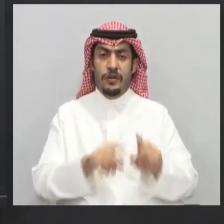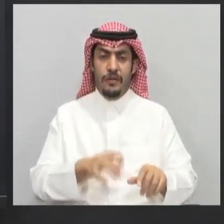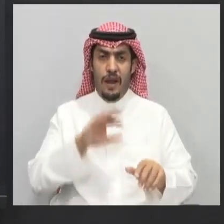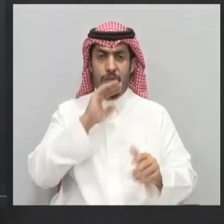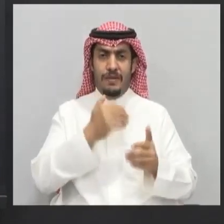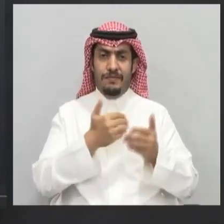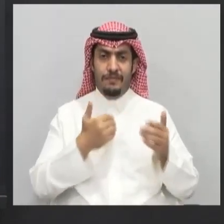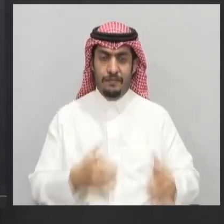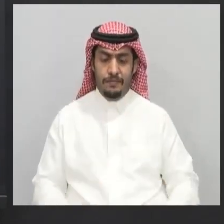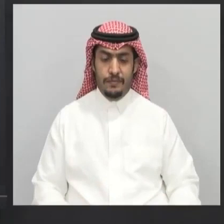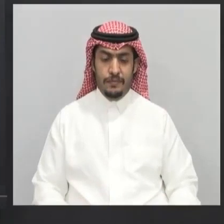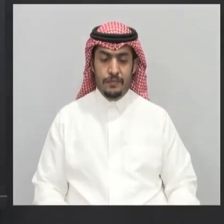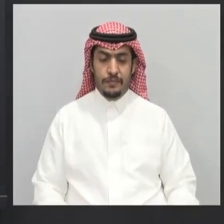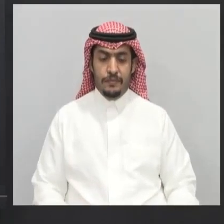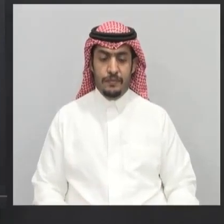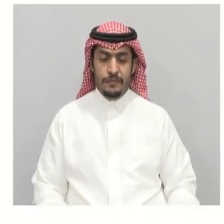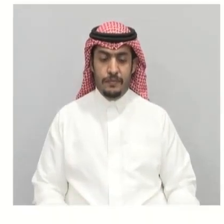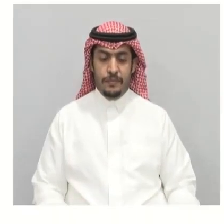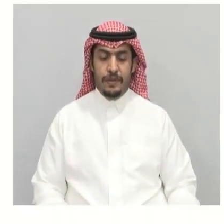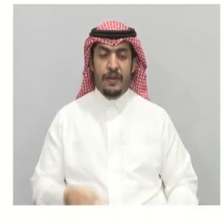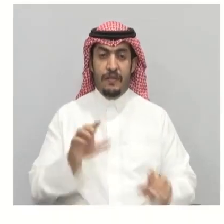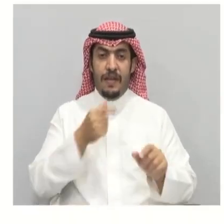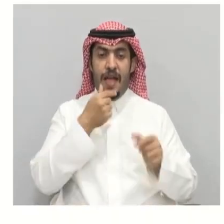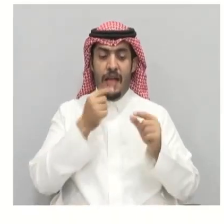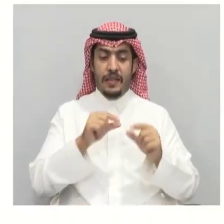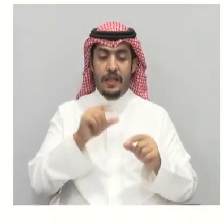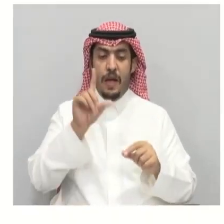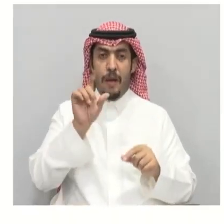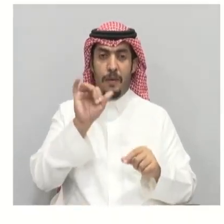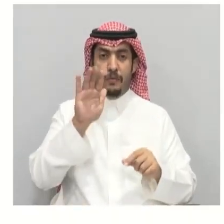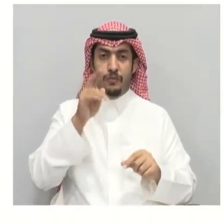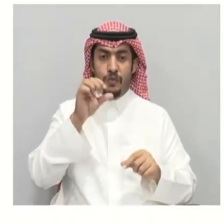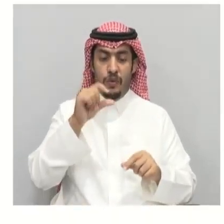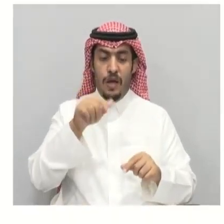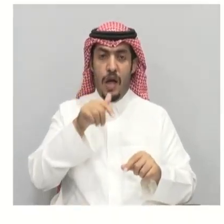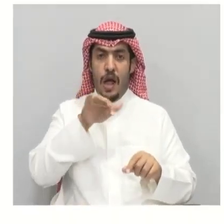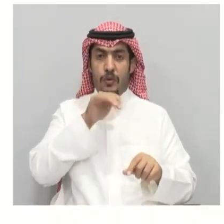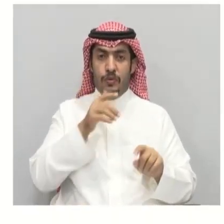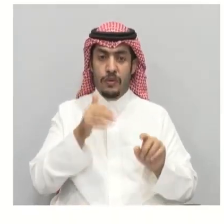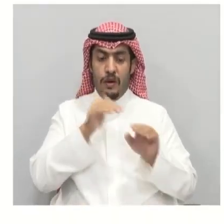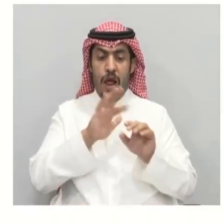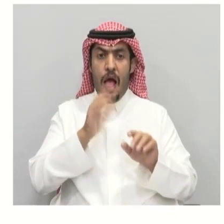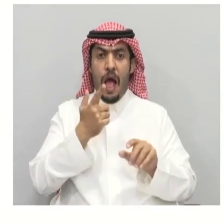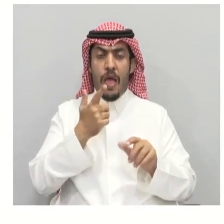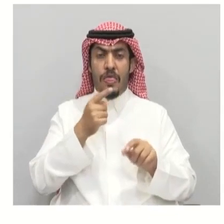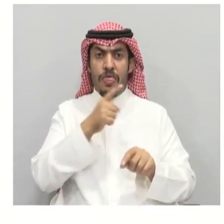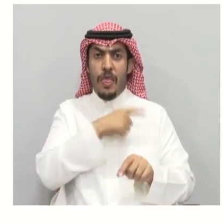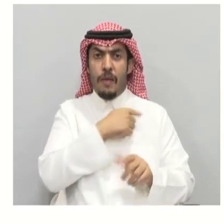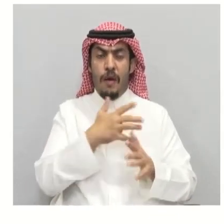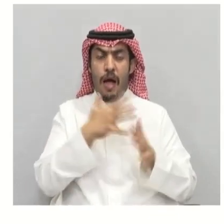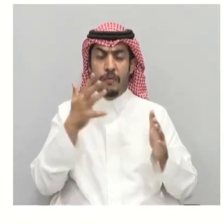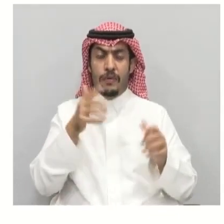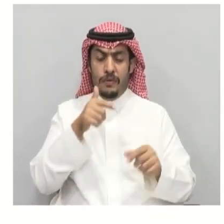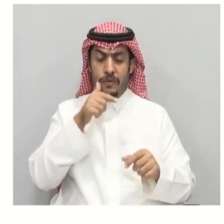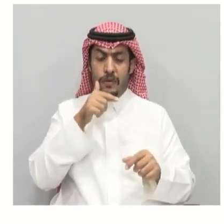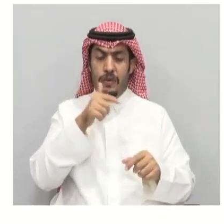والعافيه كما جاء في حديث ابن مسعود انه قال يا رسول الله اي الذنب اعظم قال